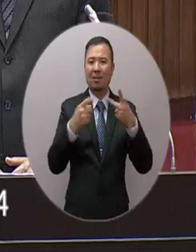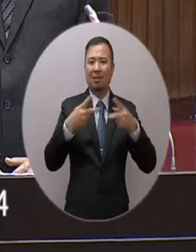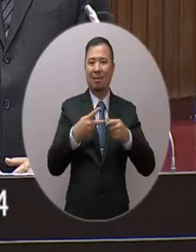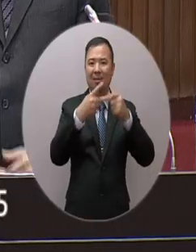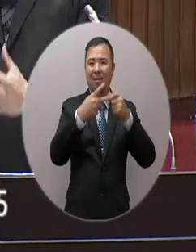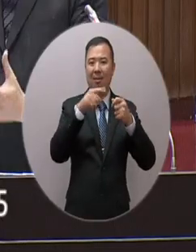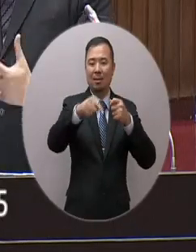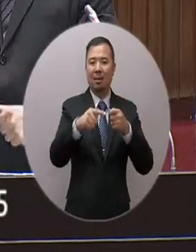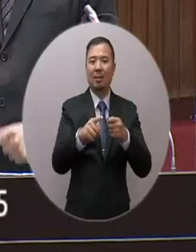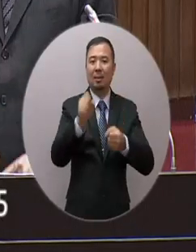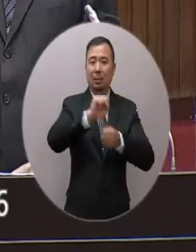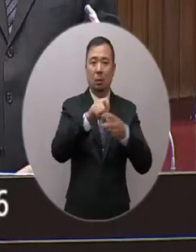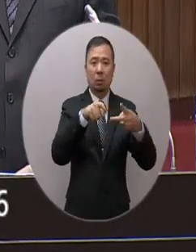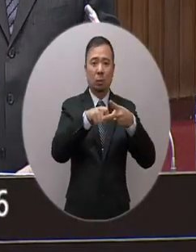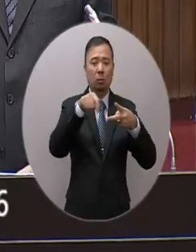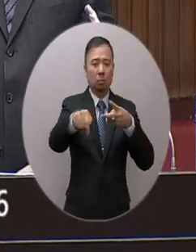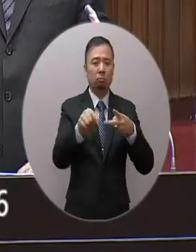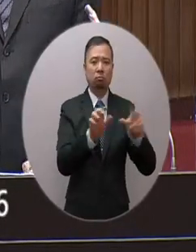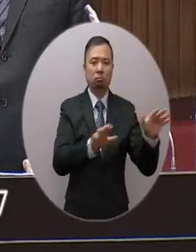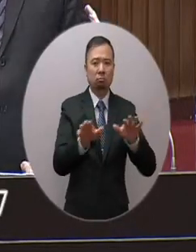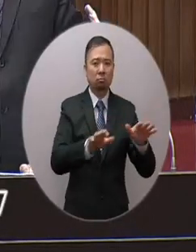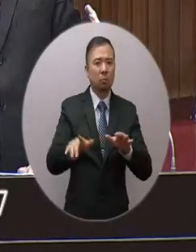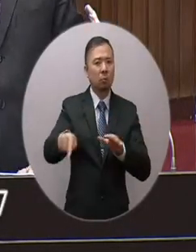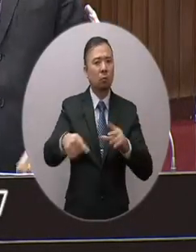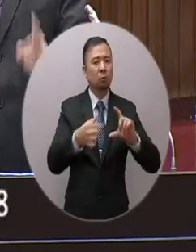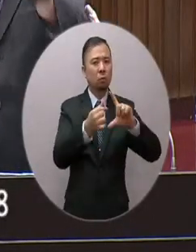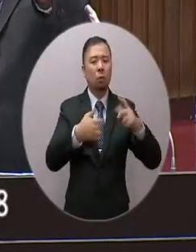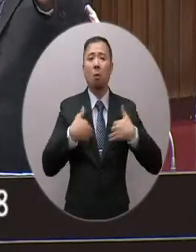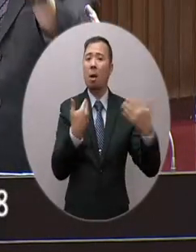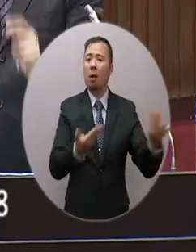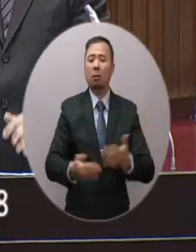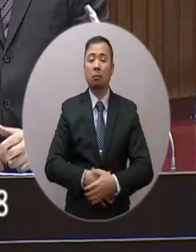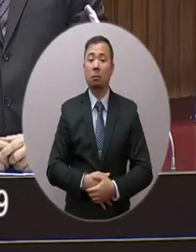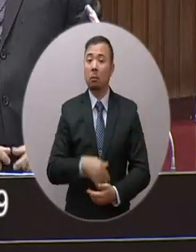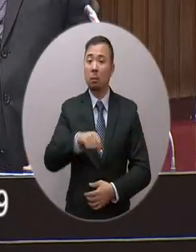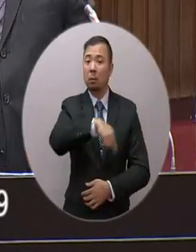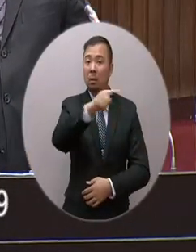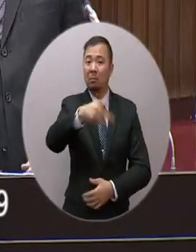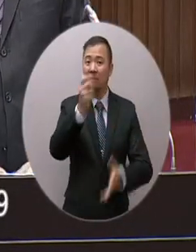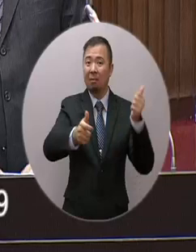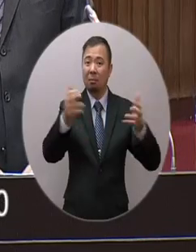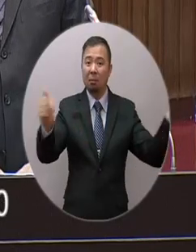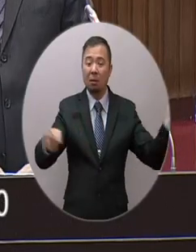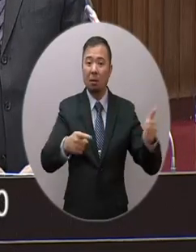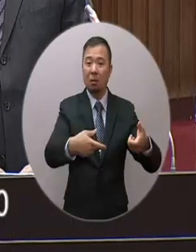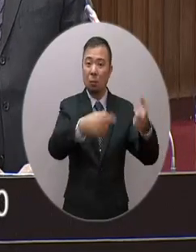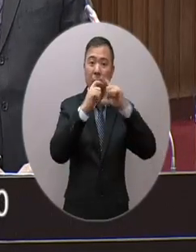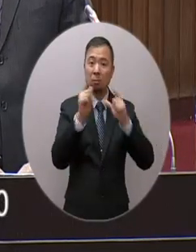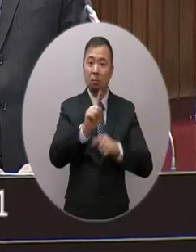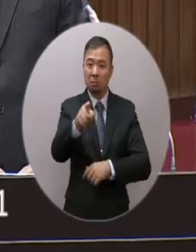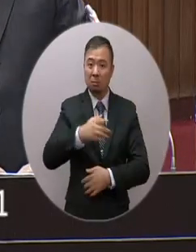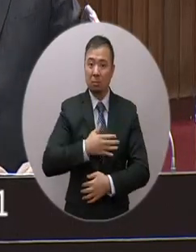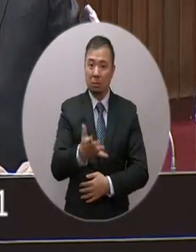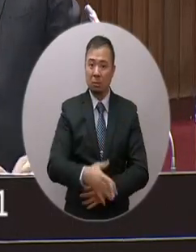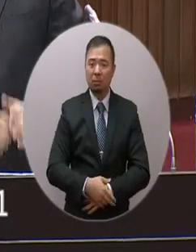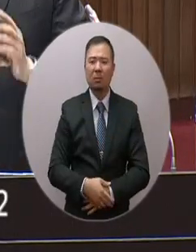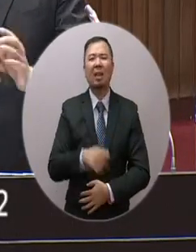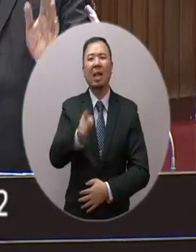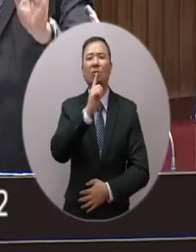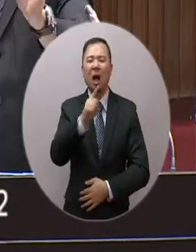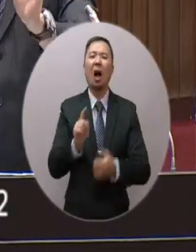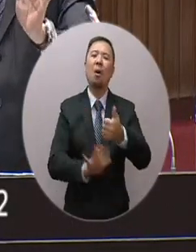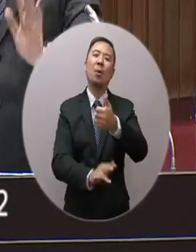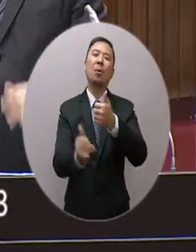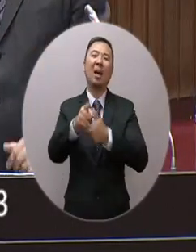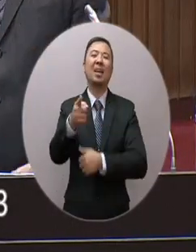口区，欢迎您来。院长，他们第一句话跟我讲的是什么？因跟我讲，委员啊，多谢